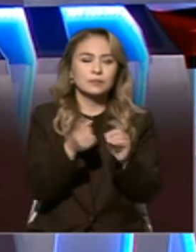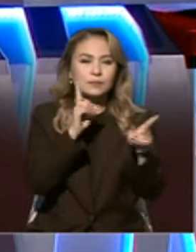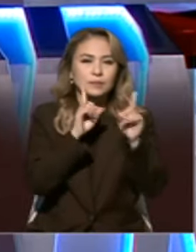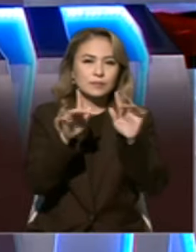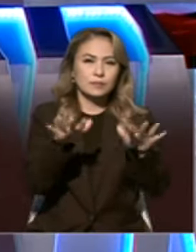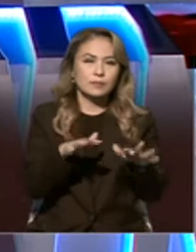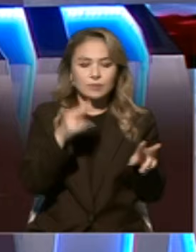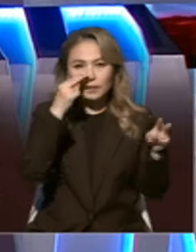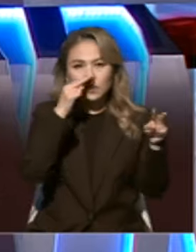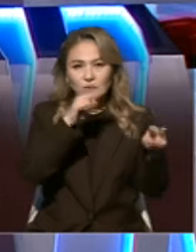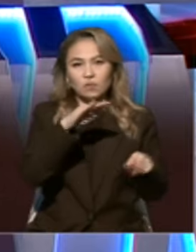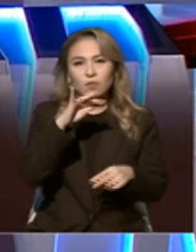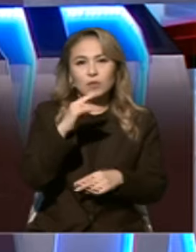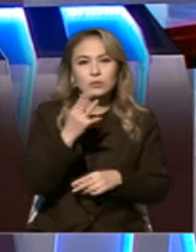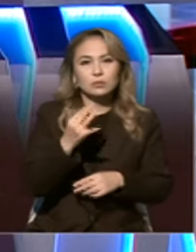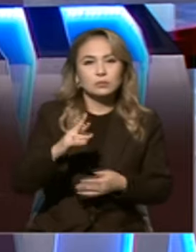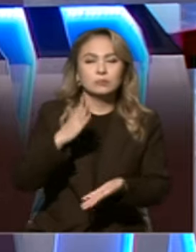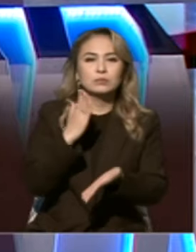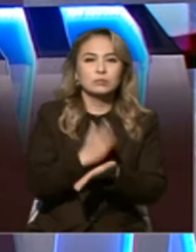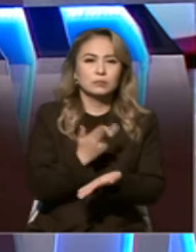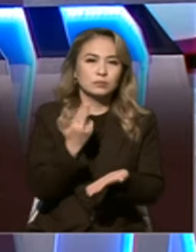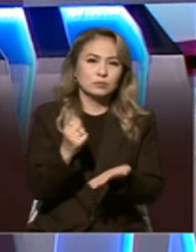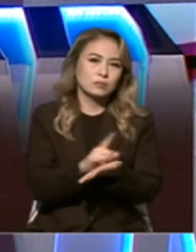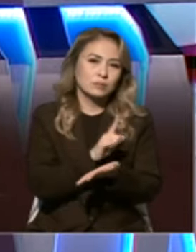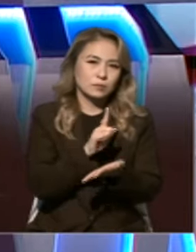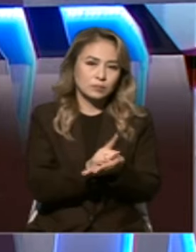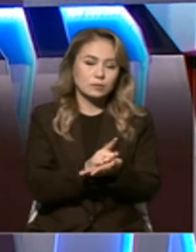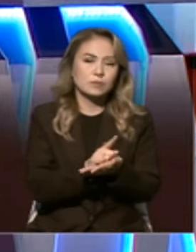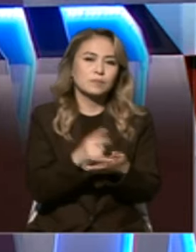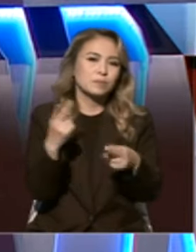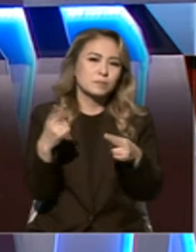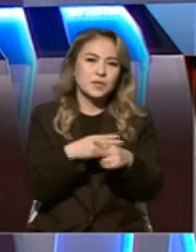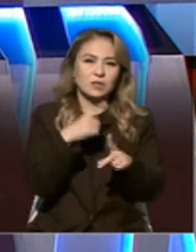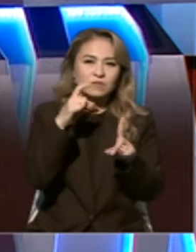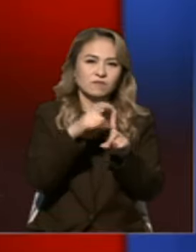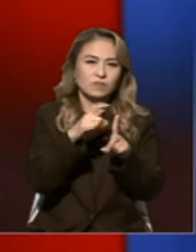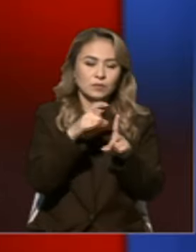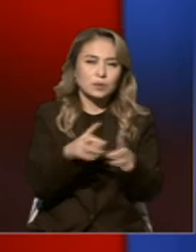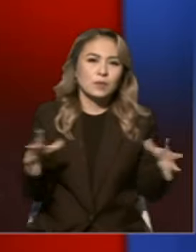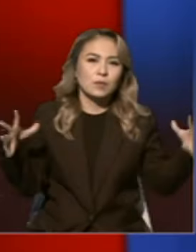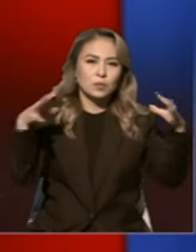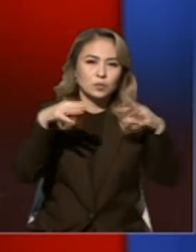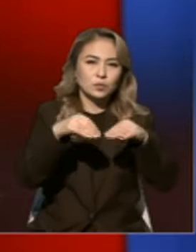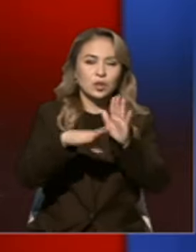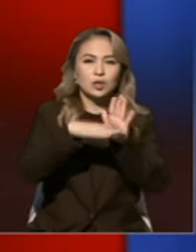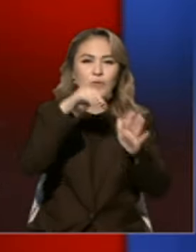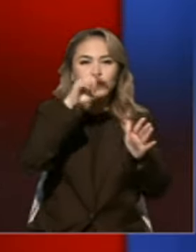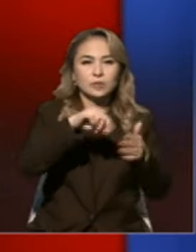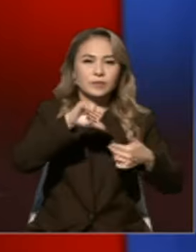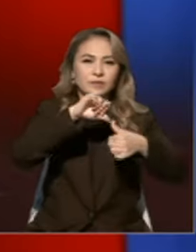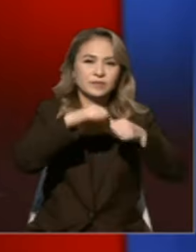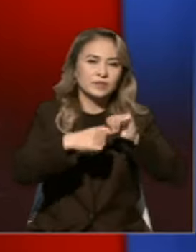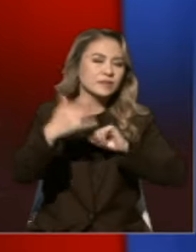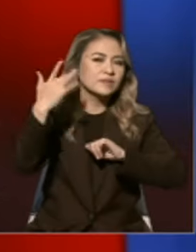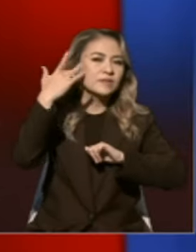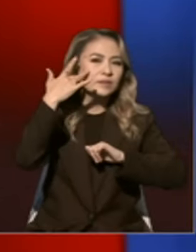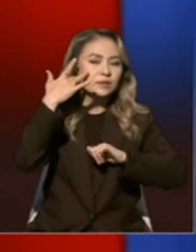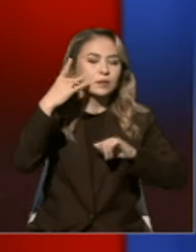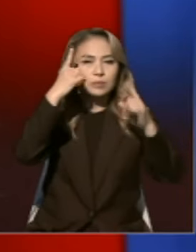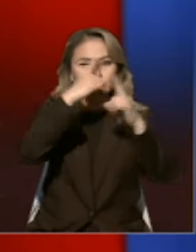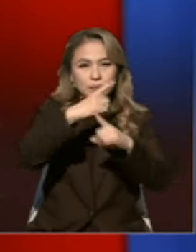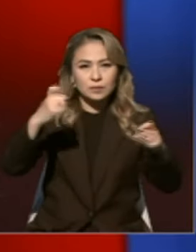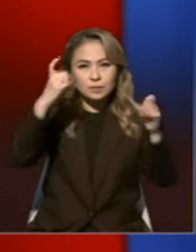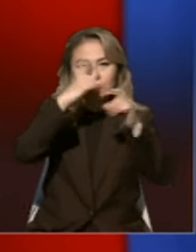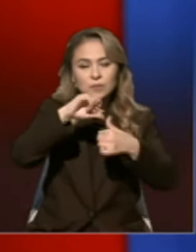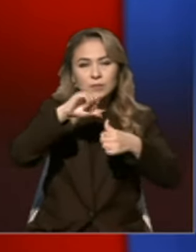парламентте бақылау функциясы бар деп. Әрине, сөзсіз екі палата, қос палатаның депутаттары үнемі өңірлерге шығып тұрады, барып тұрады,